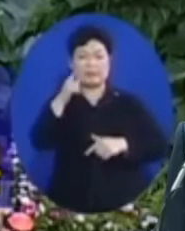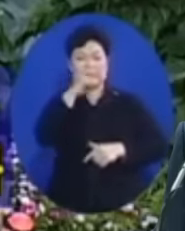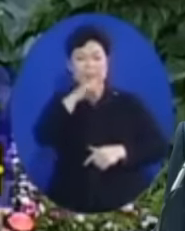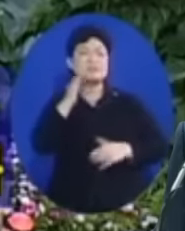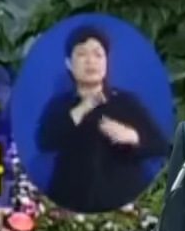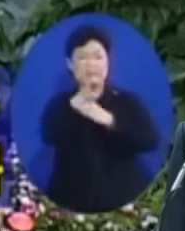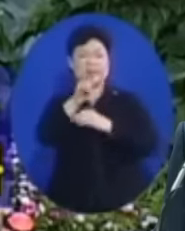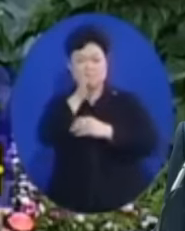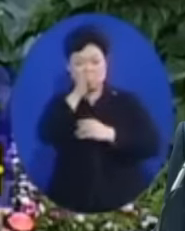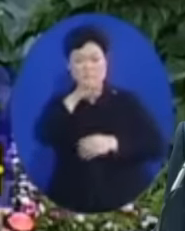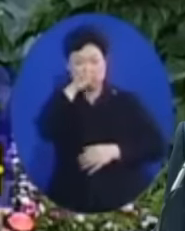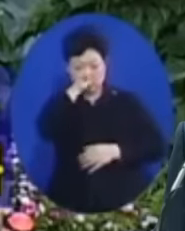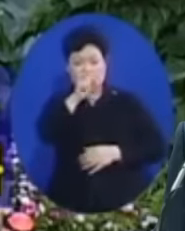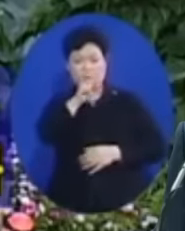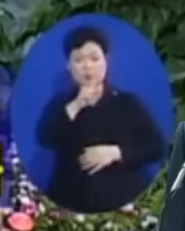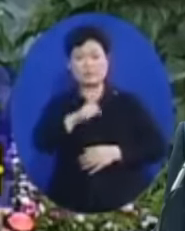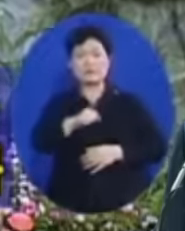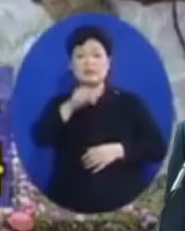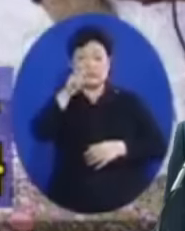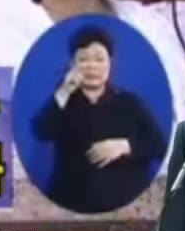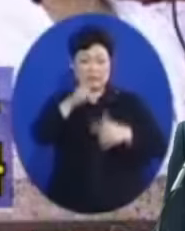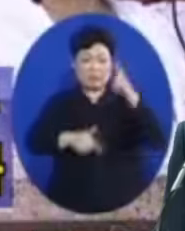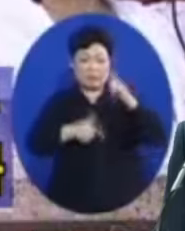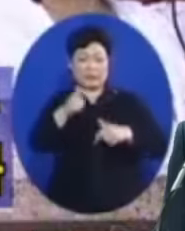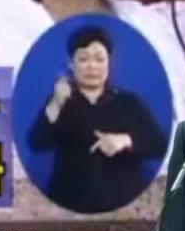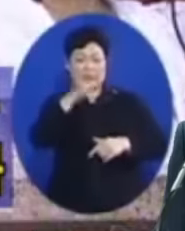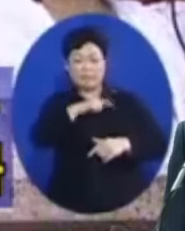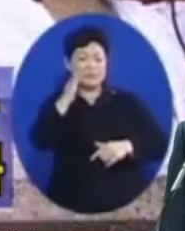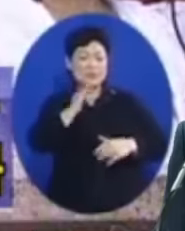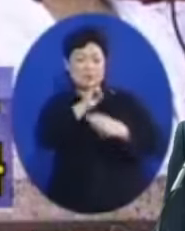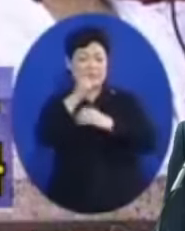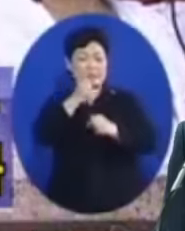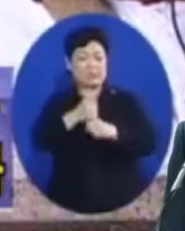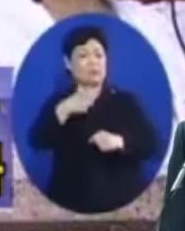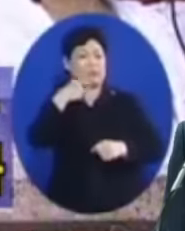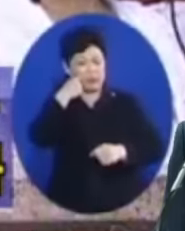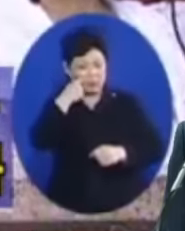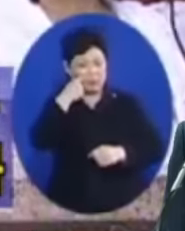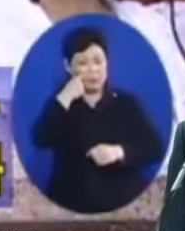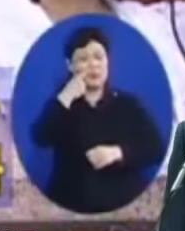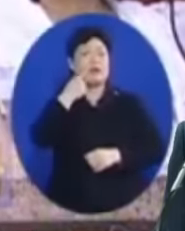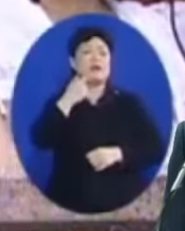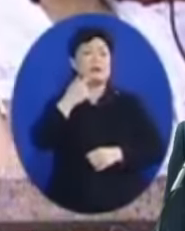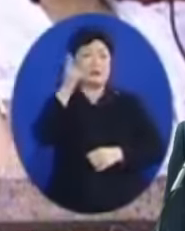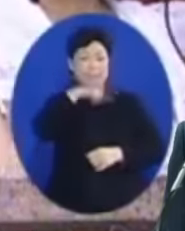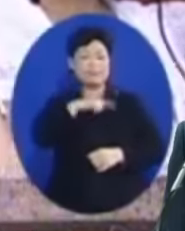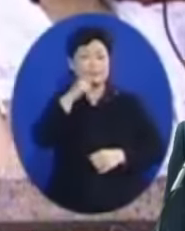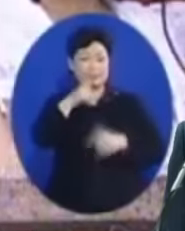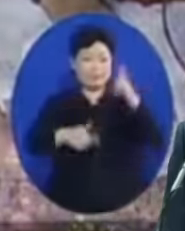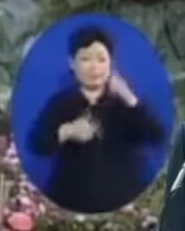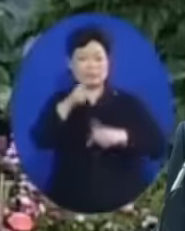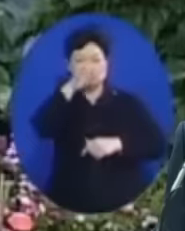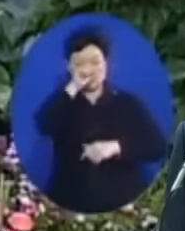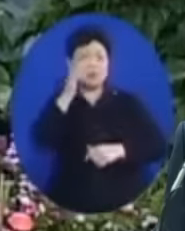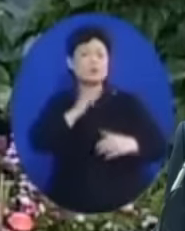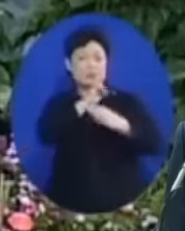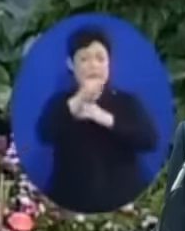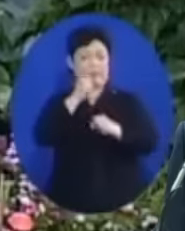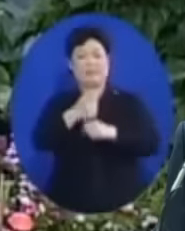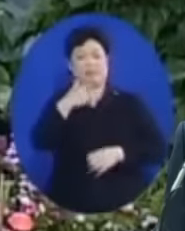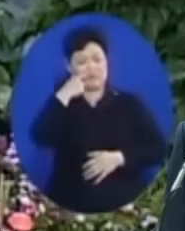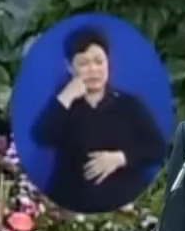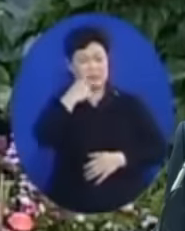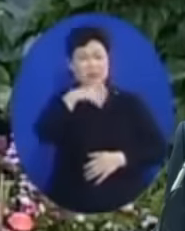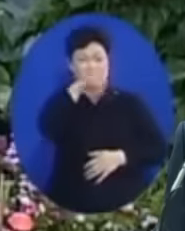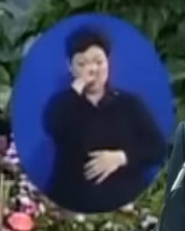나무가 나쁜 열매를 맺을 수 없고 못된 나무가 아름다운 열매를 맺을 수 없느니라고 말한 것입니다. 원래 좋은 나무가